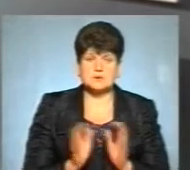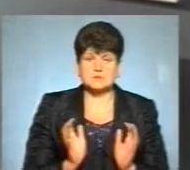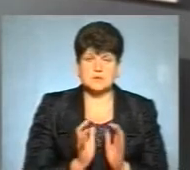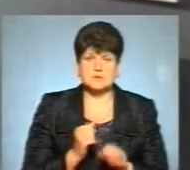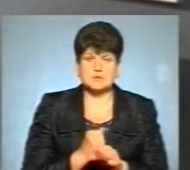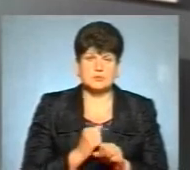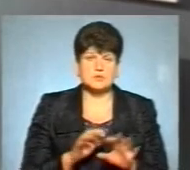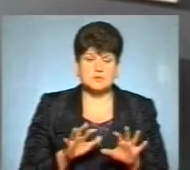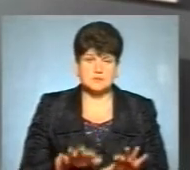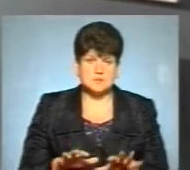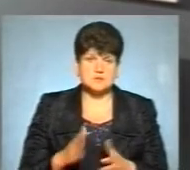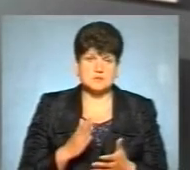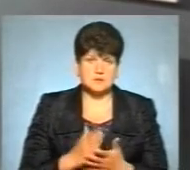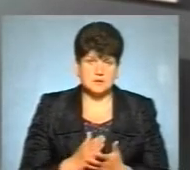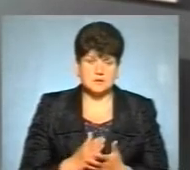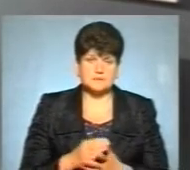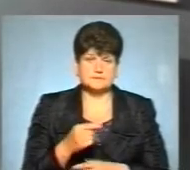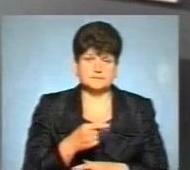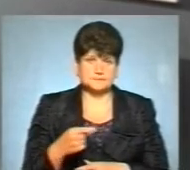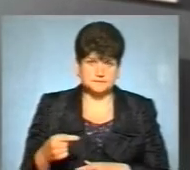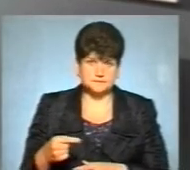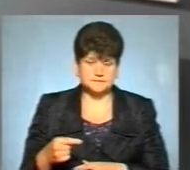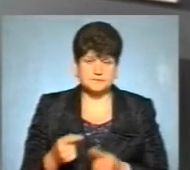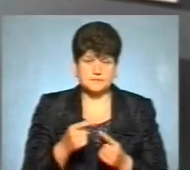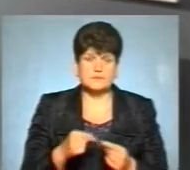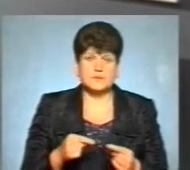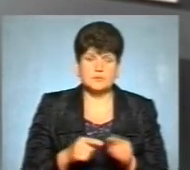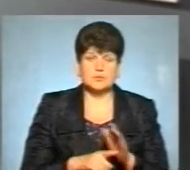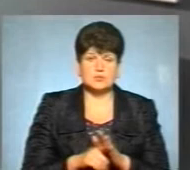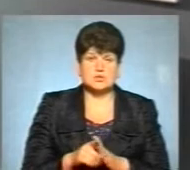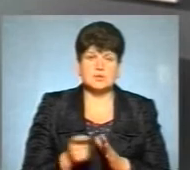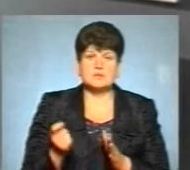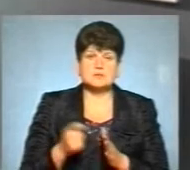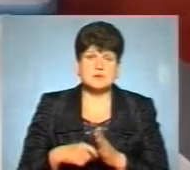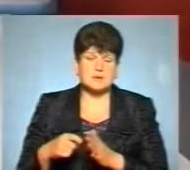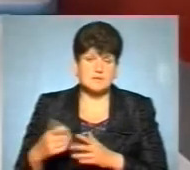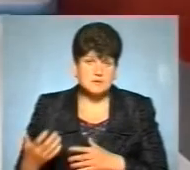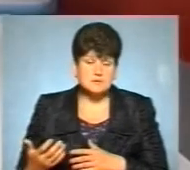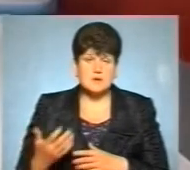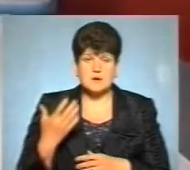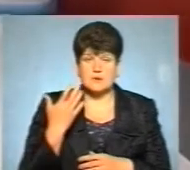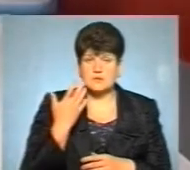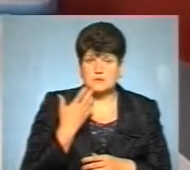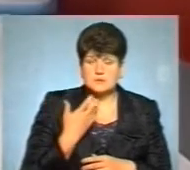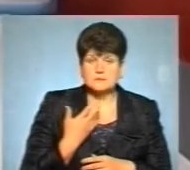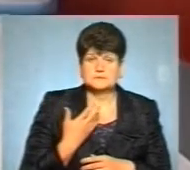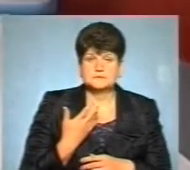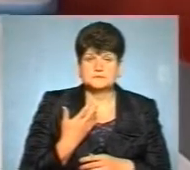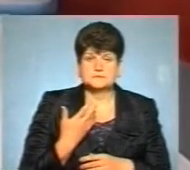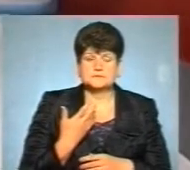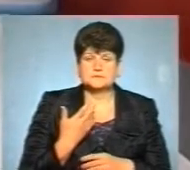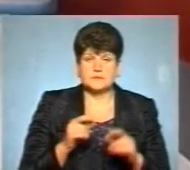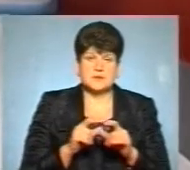робочих місць є негативним і, відповідно, почали закриватись. Але в той самий час деякі з